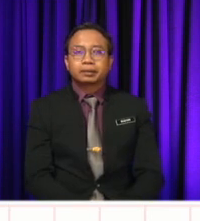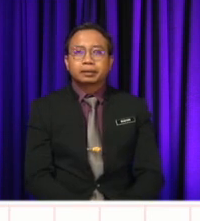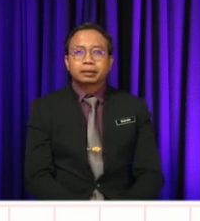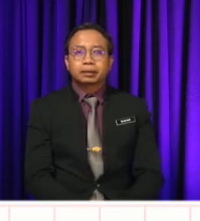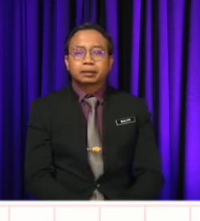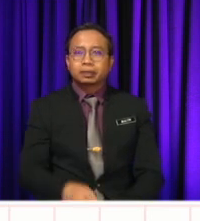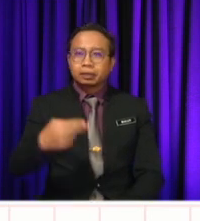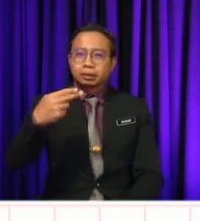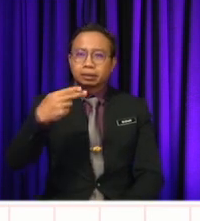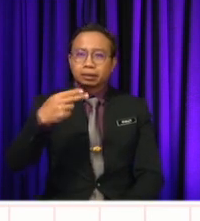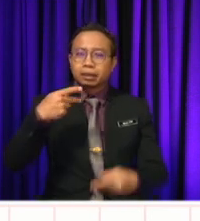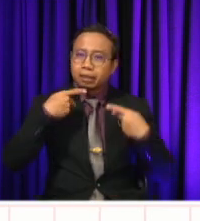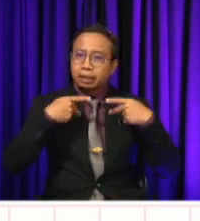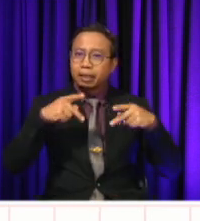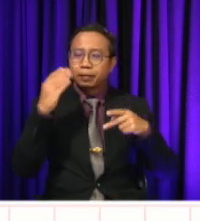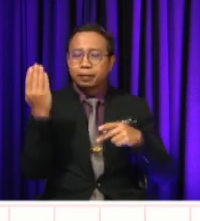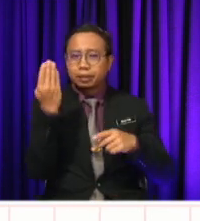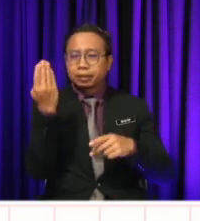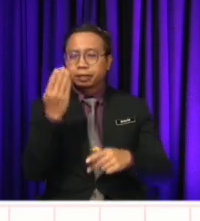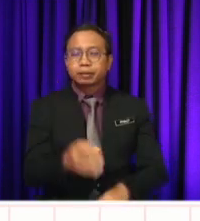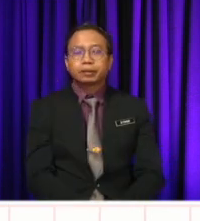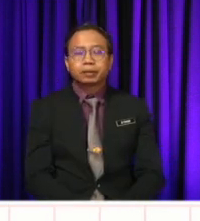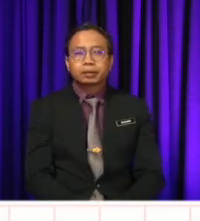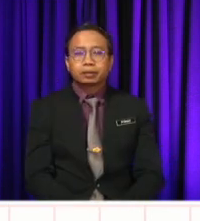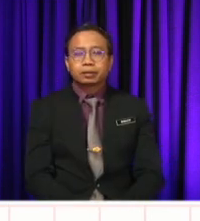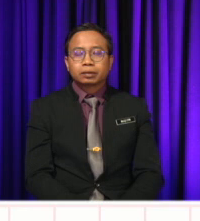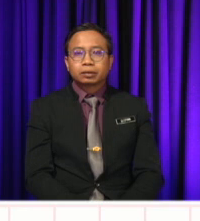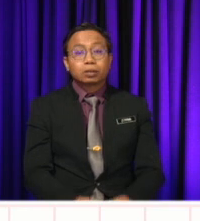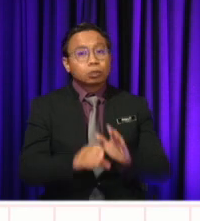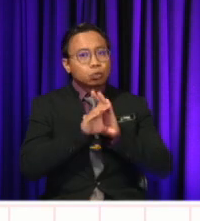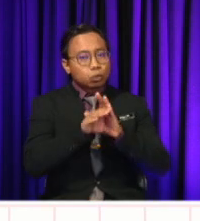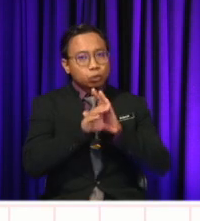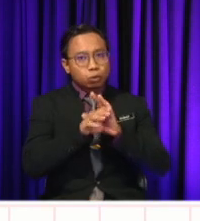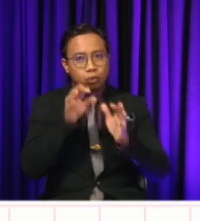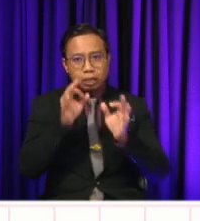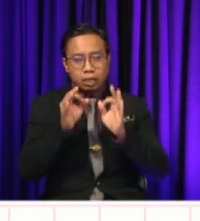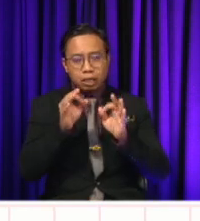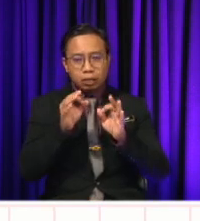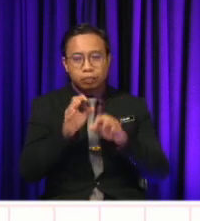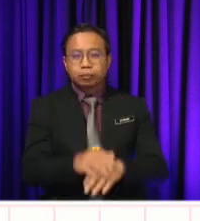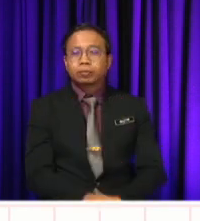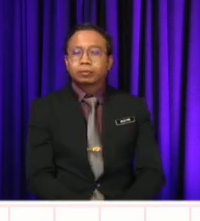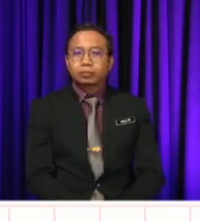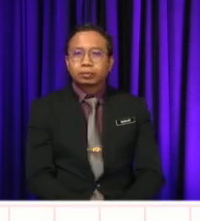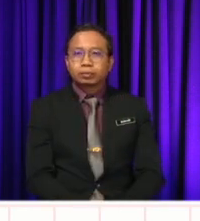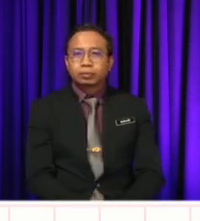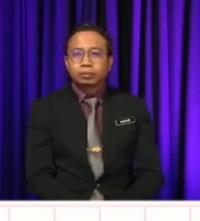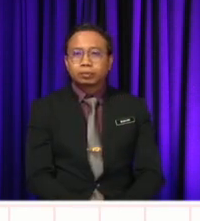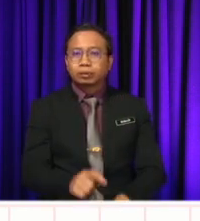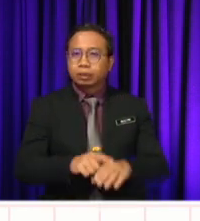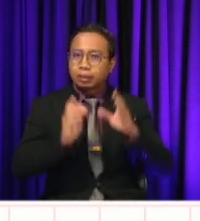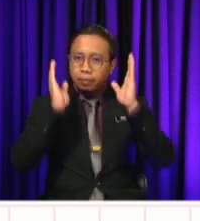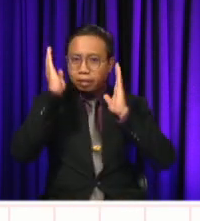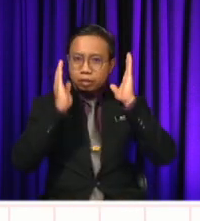hardware banyak benih dikeluarkan contohnya kalau macam di sebagai contoh ya di